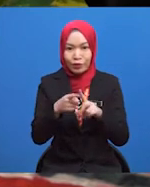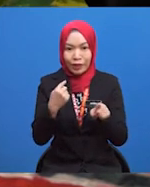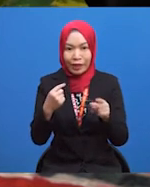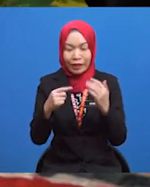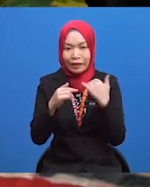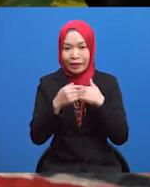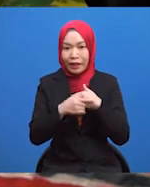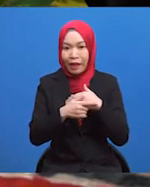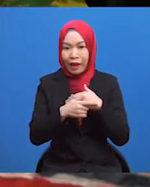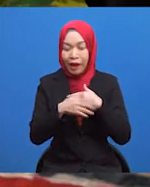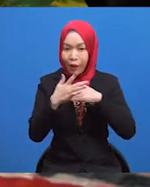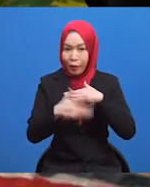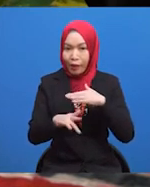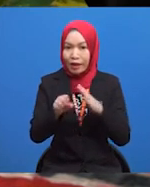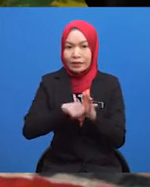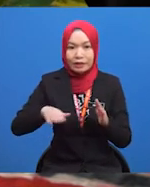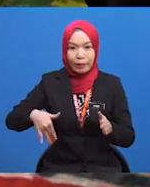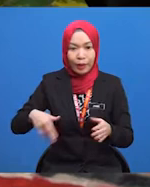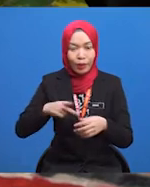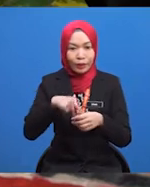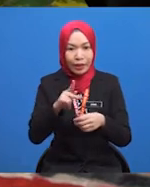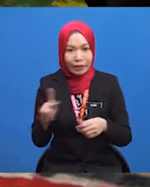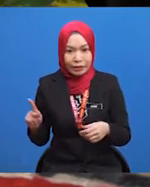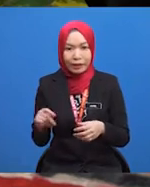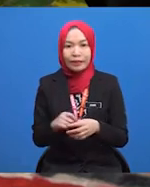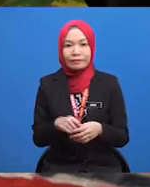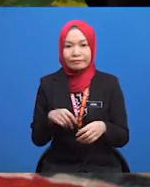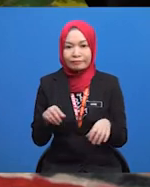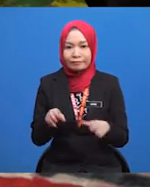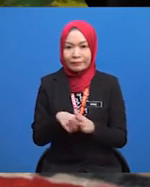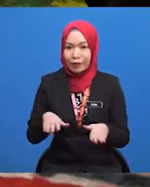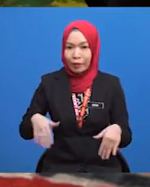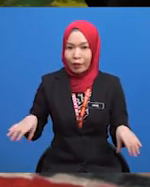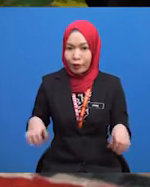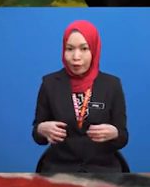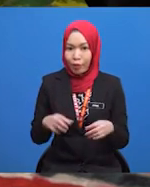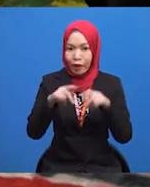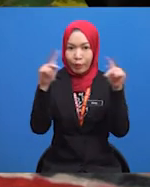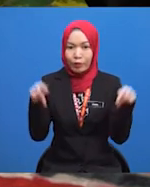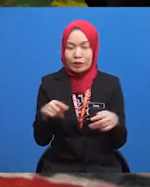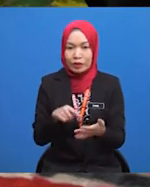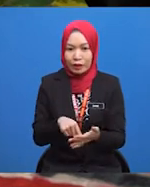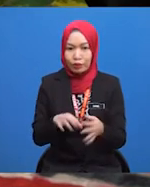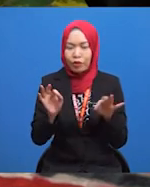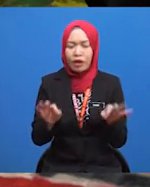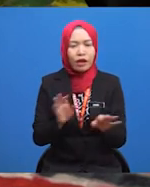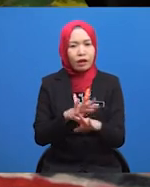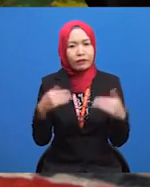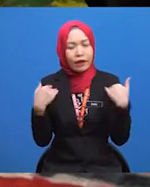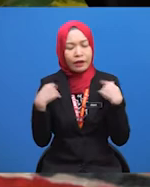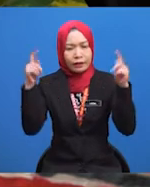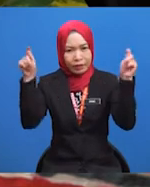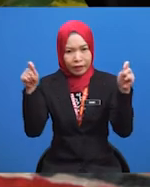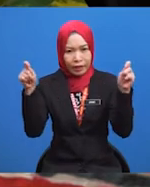ia dihasilkan. Sekiranya tema tidak ditentukan dari awal,